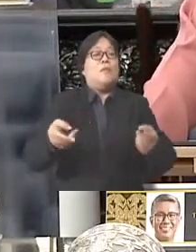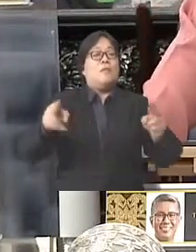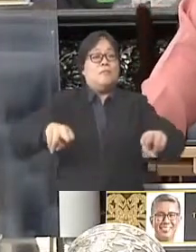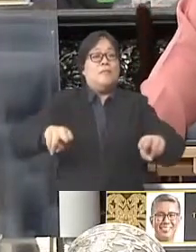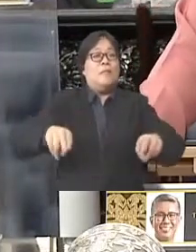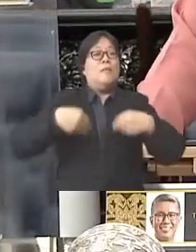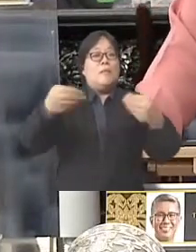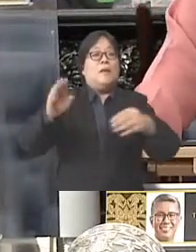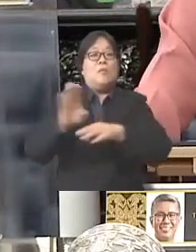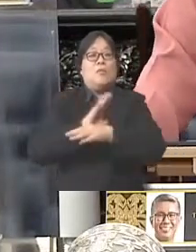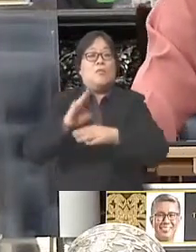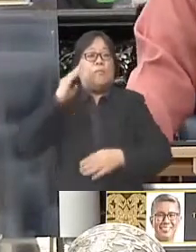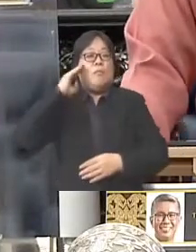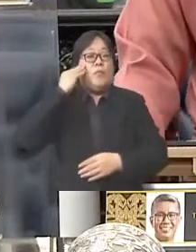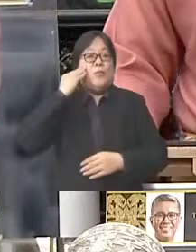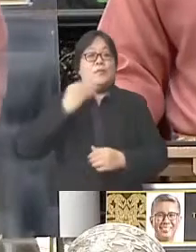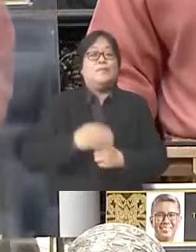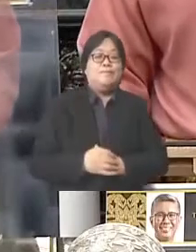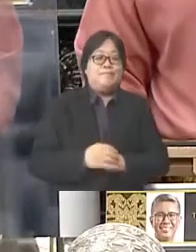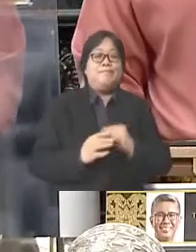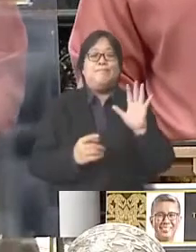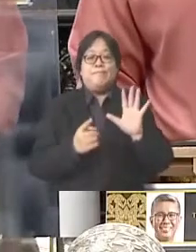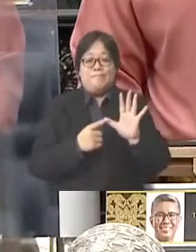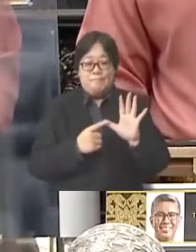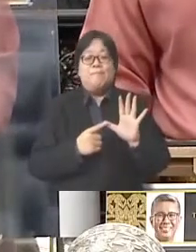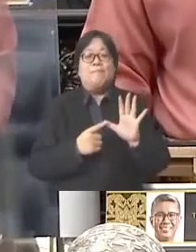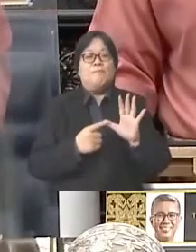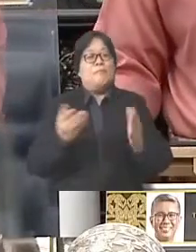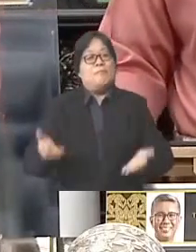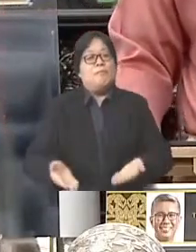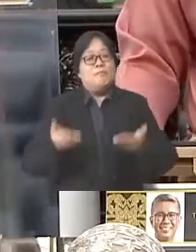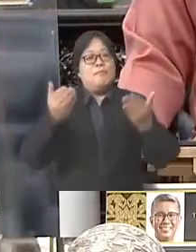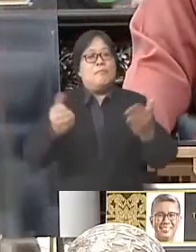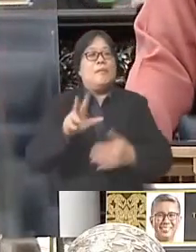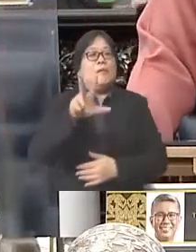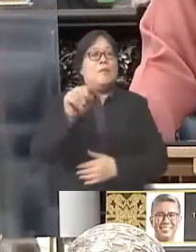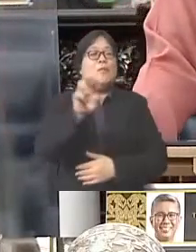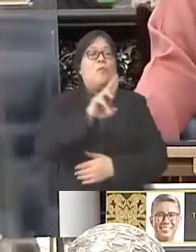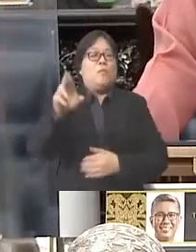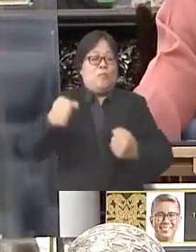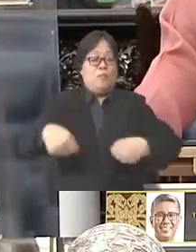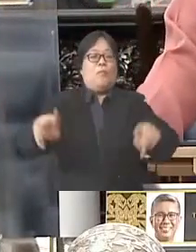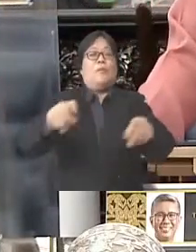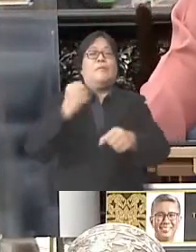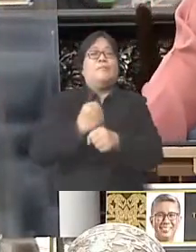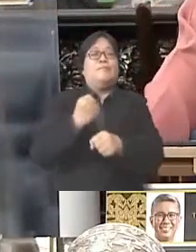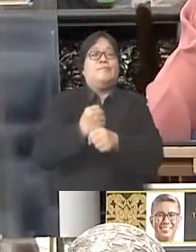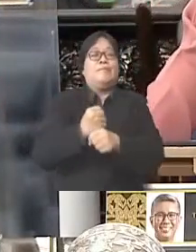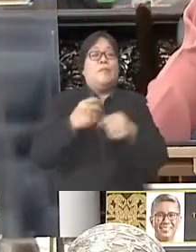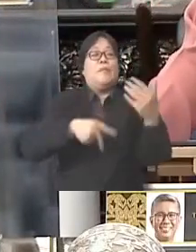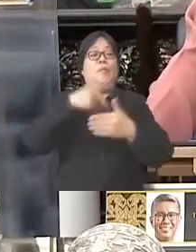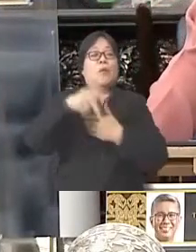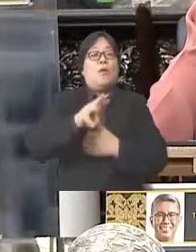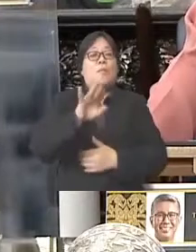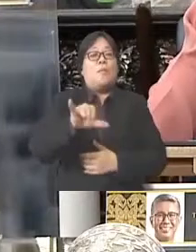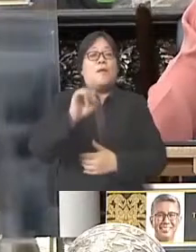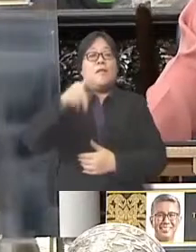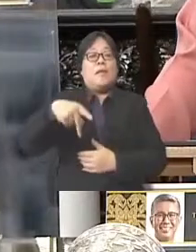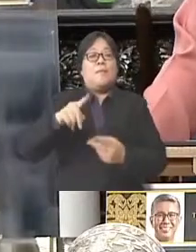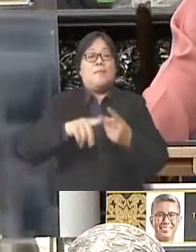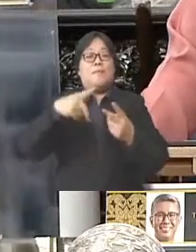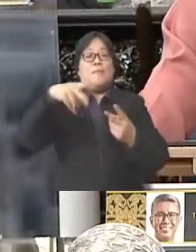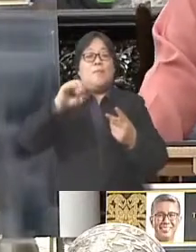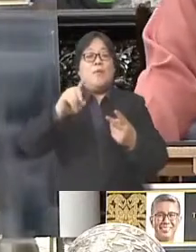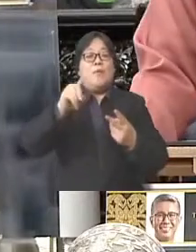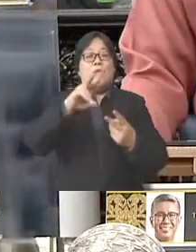dianugerahkan kepada usahakan Bumiputera j5 menawarkan 30.000 peluang pekerjaan dibawa program Master dan